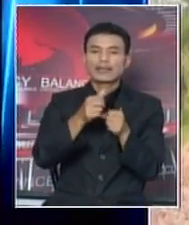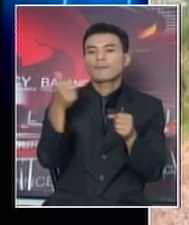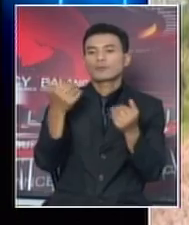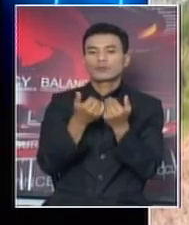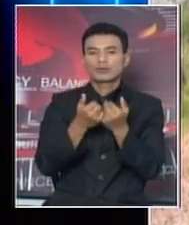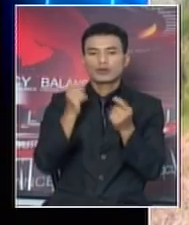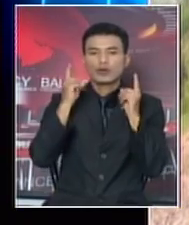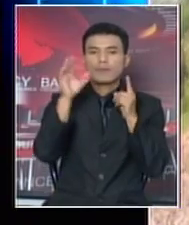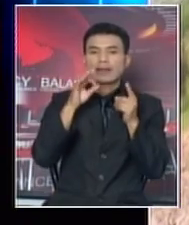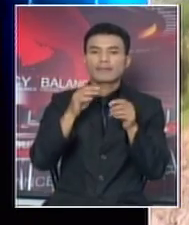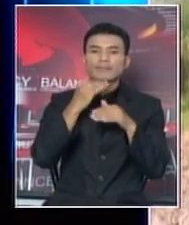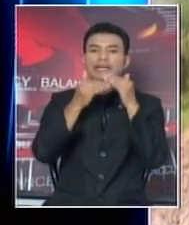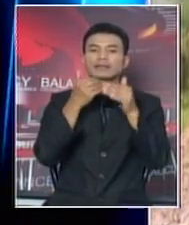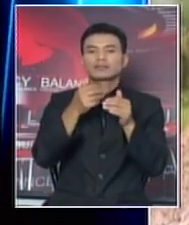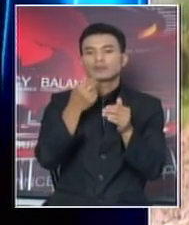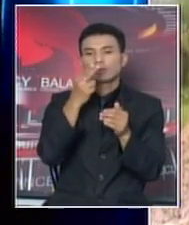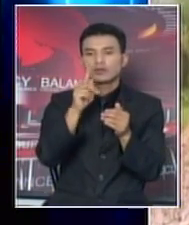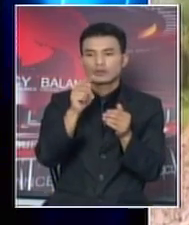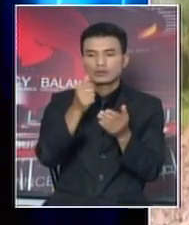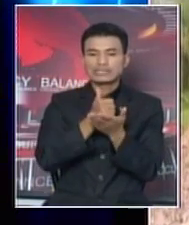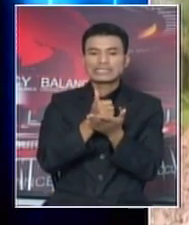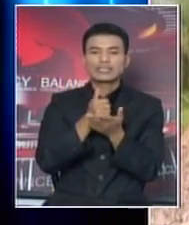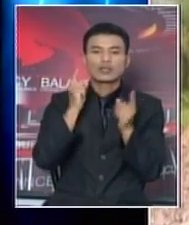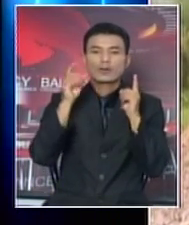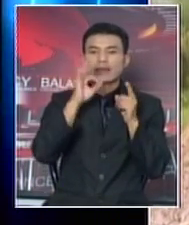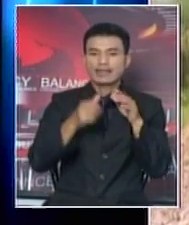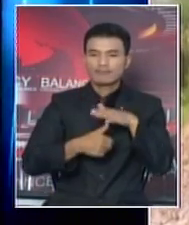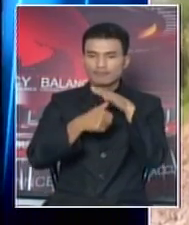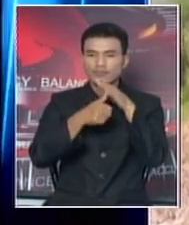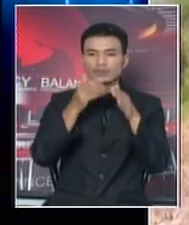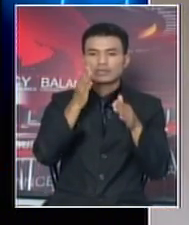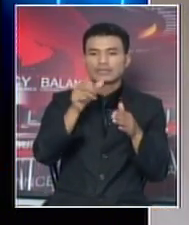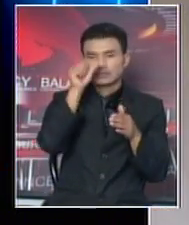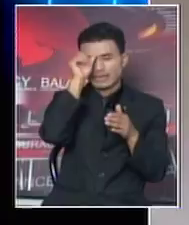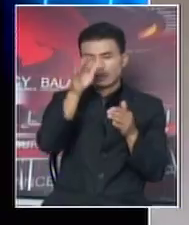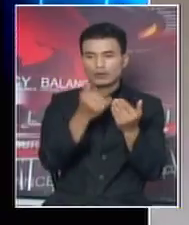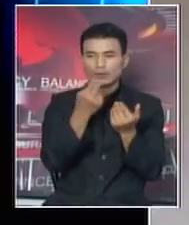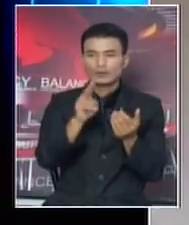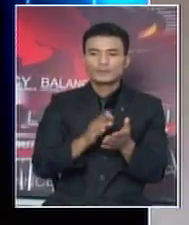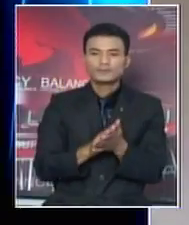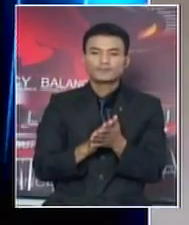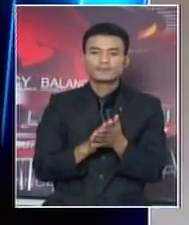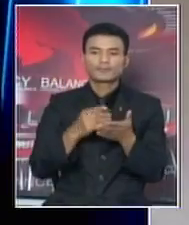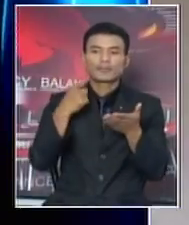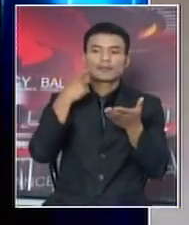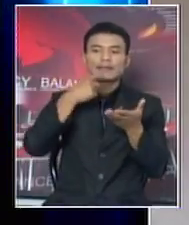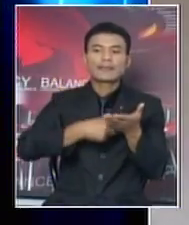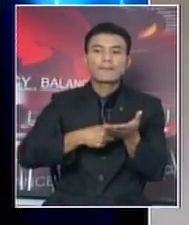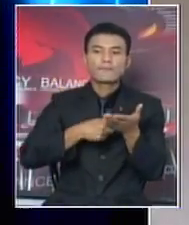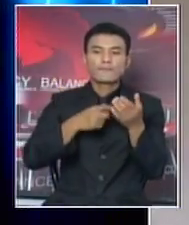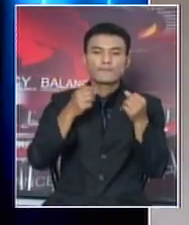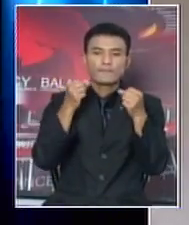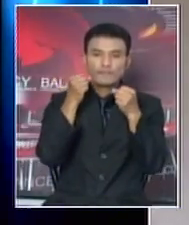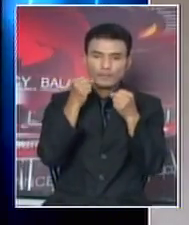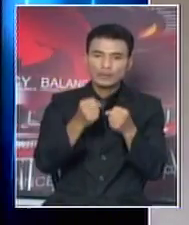नगरपालिका समृद्धिको दिशातर्फ अघि बढेको जिरी नगरपालिकाका मेयर टङ्क जिरेलले बताए। एउटा सिस्टममा चलेको र यो